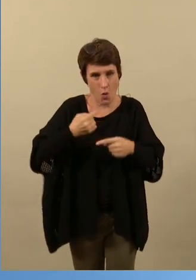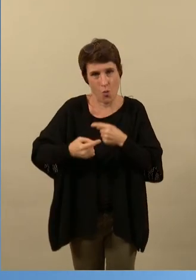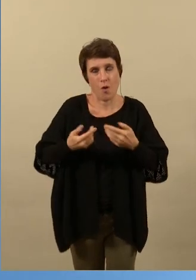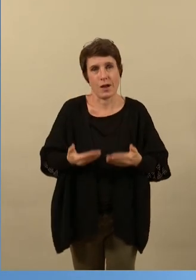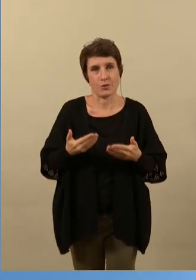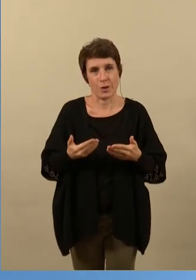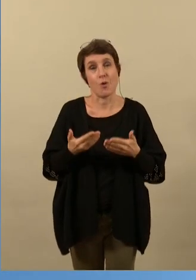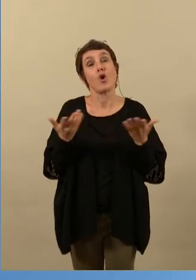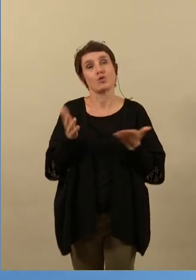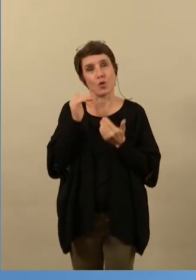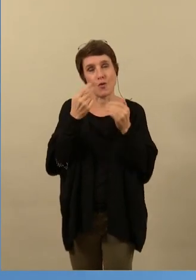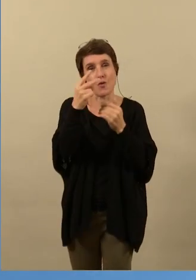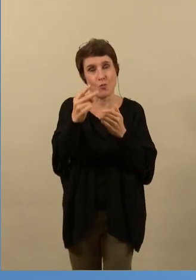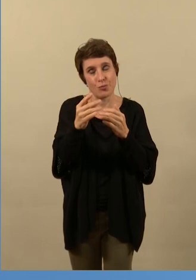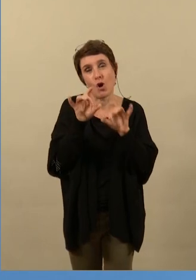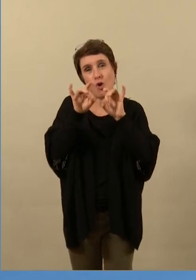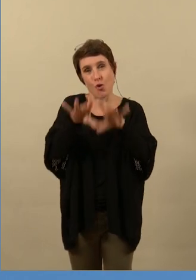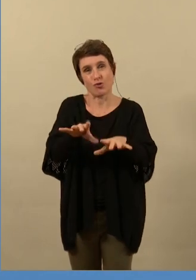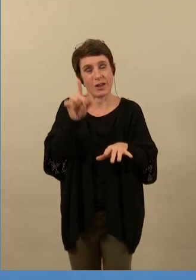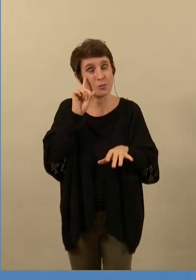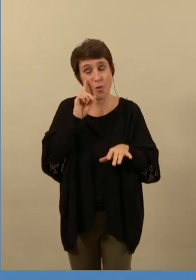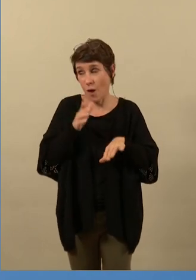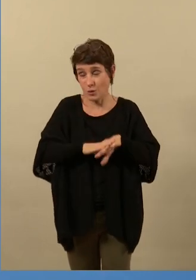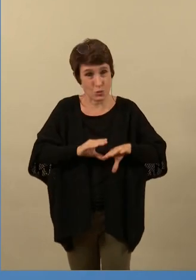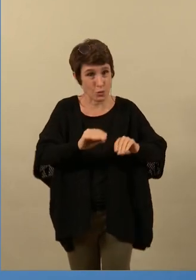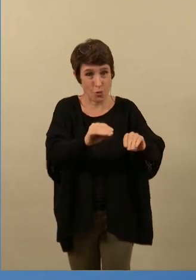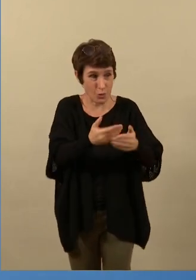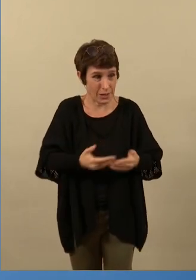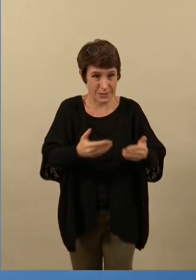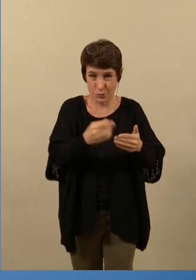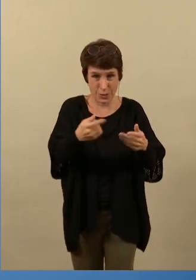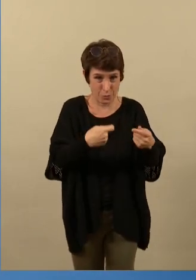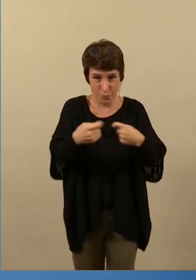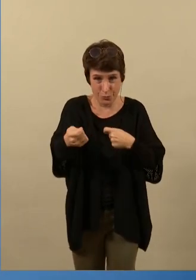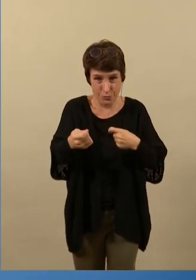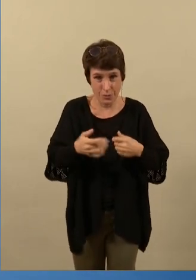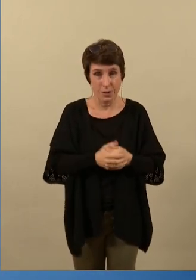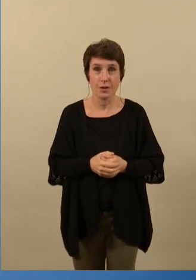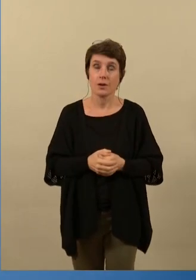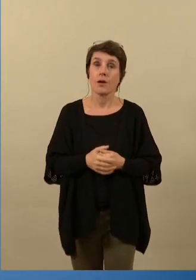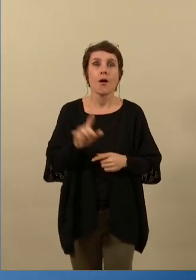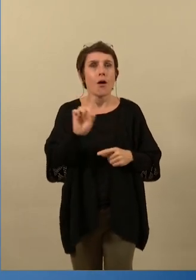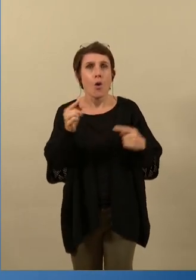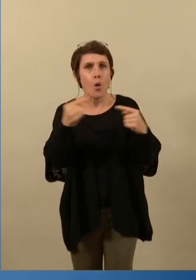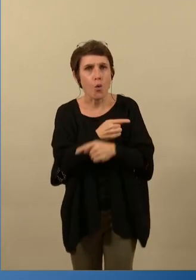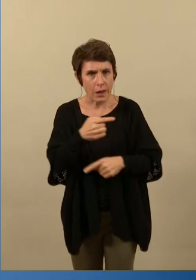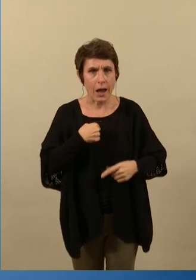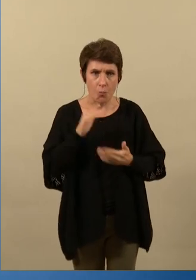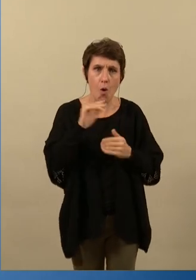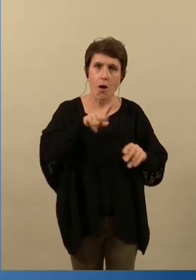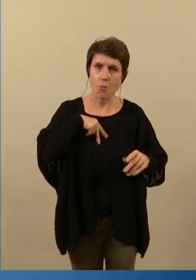nous rejetons votre vœux qui est décalé par rapport à la réalité et par rapport à l'avenir de ce projet contraire il est très près de la